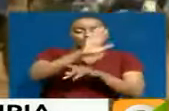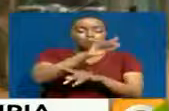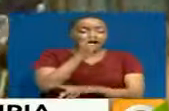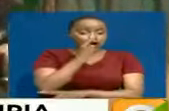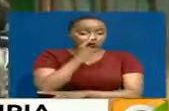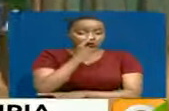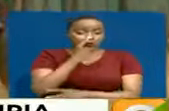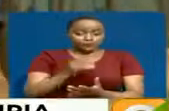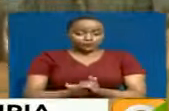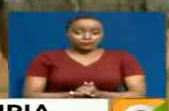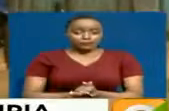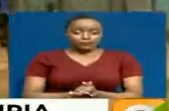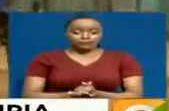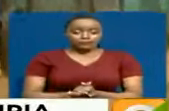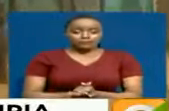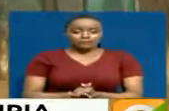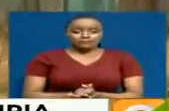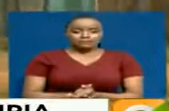yao.